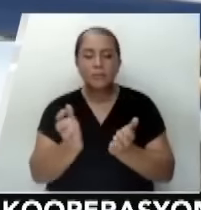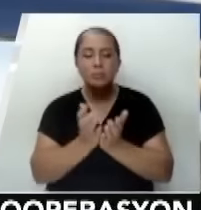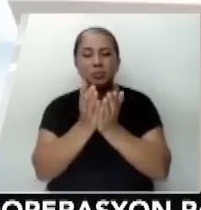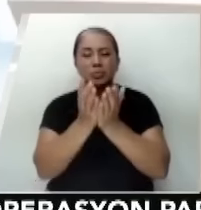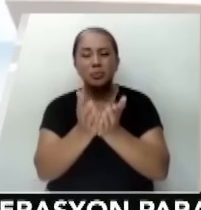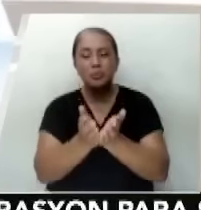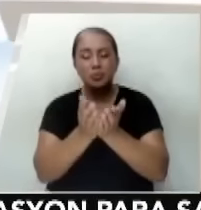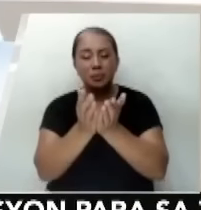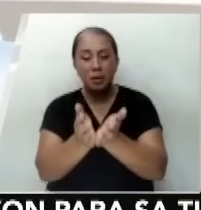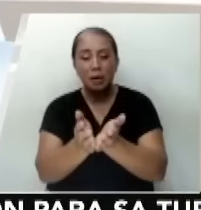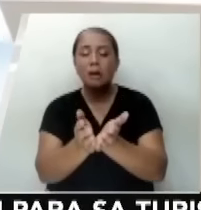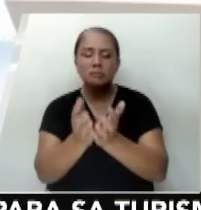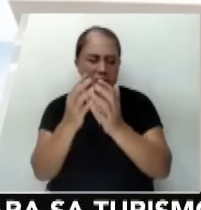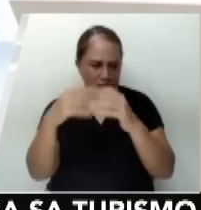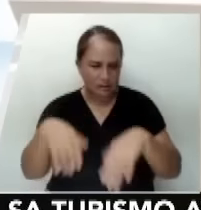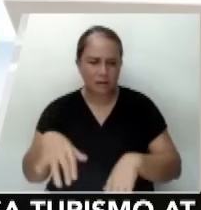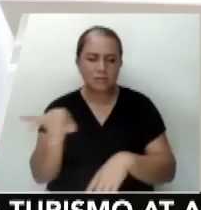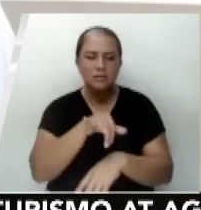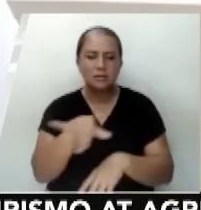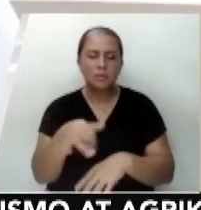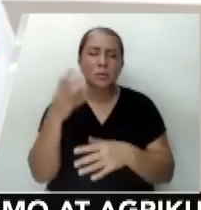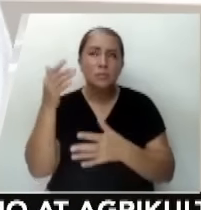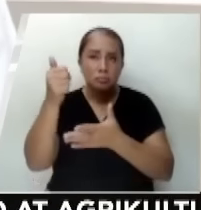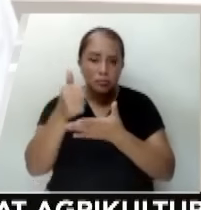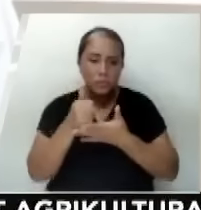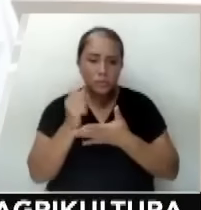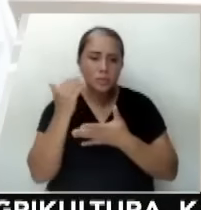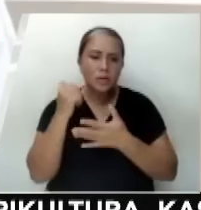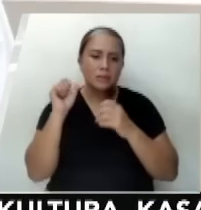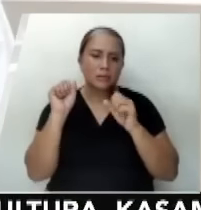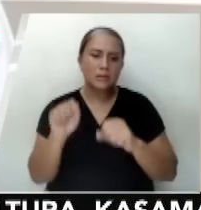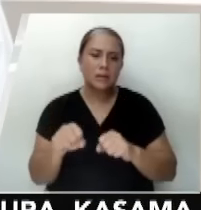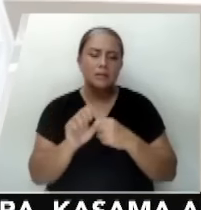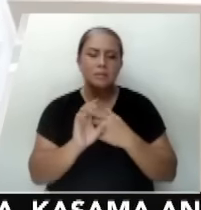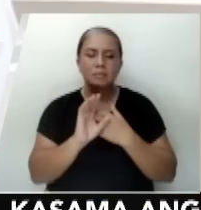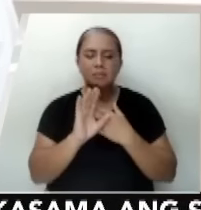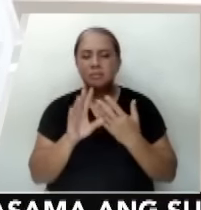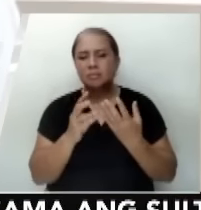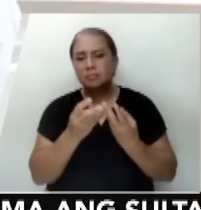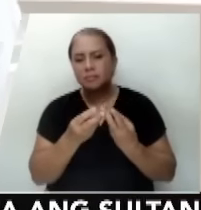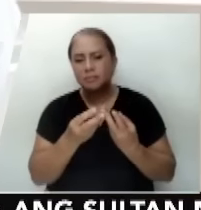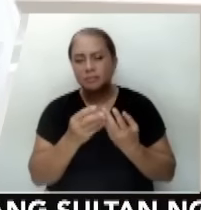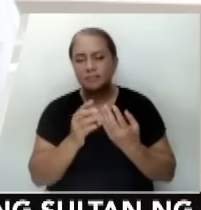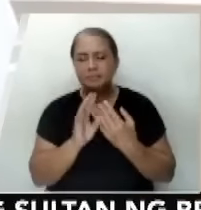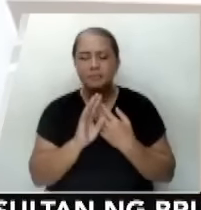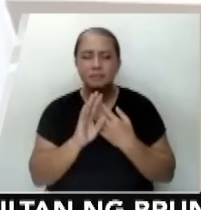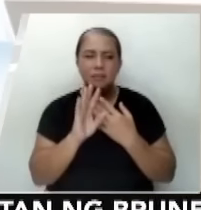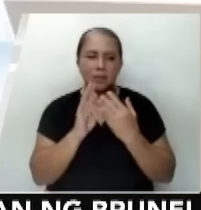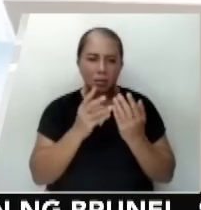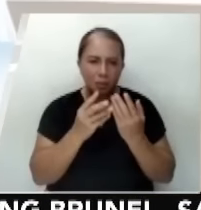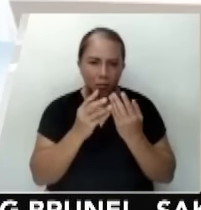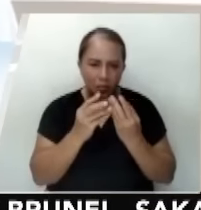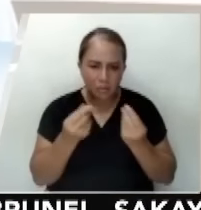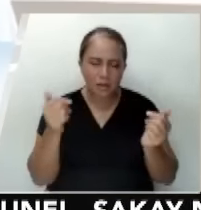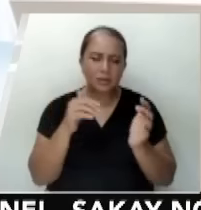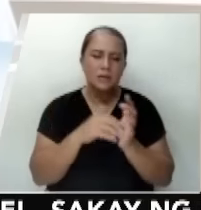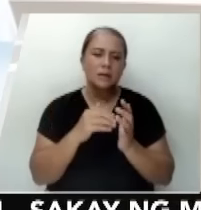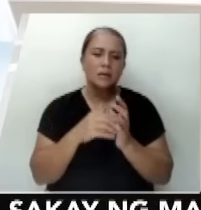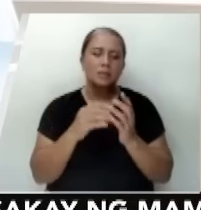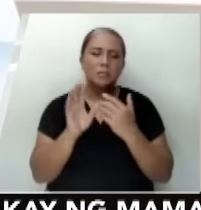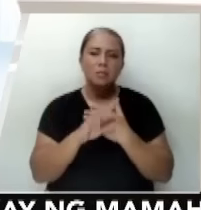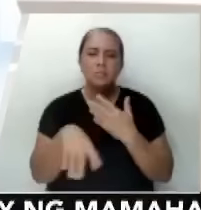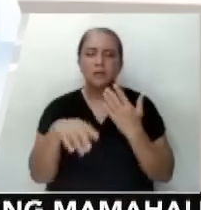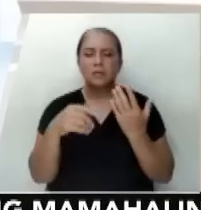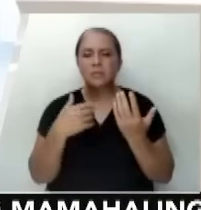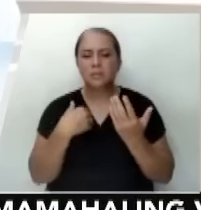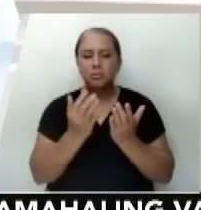pangingisda. Sana po ay matulungan ako para po makarecover uli, makanipuli ako, makasadya po lang ako ng bangkang